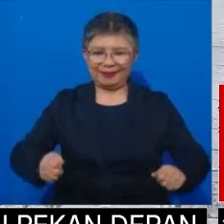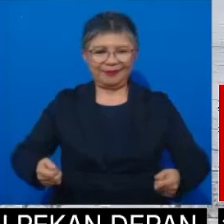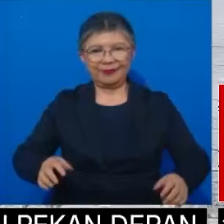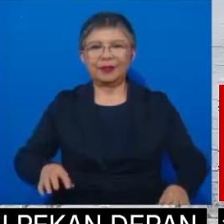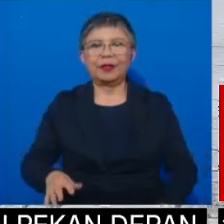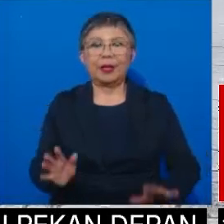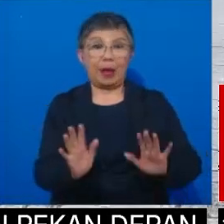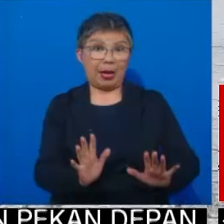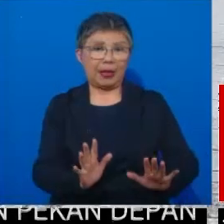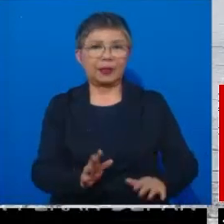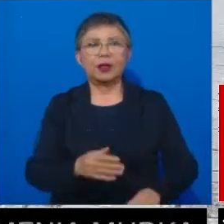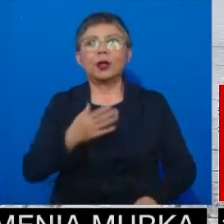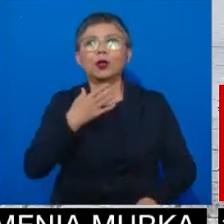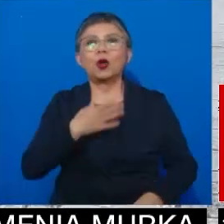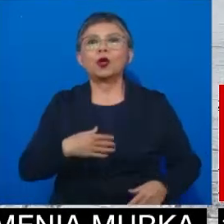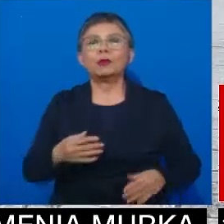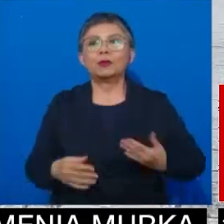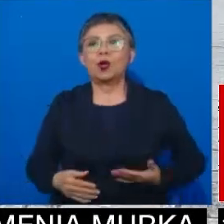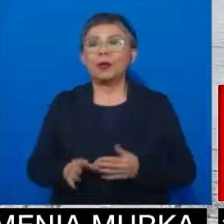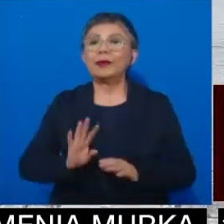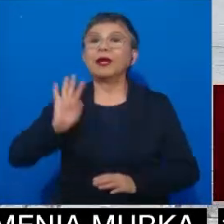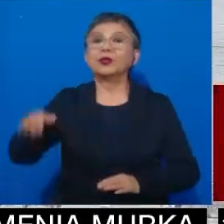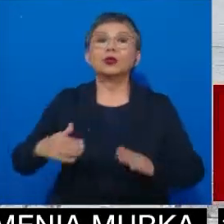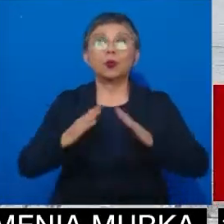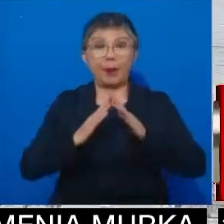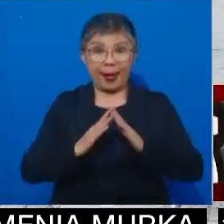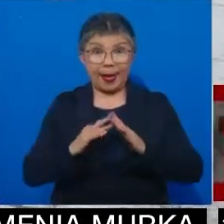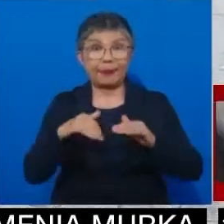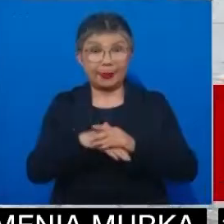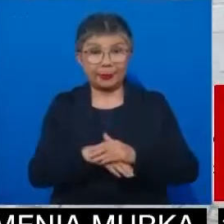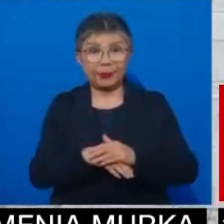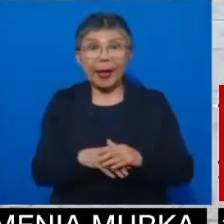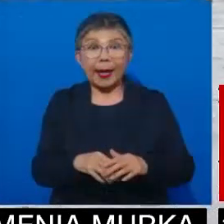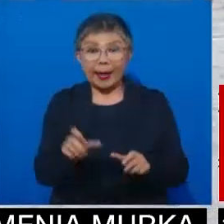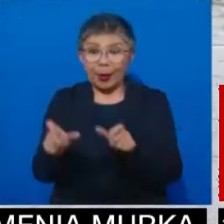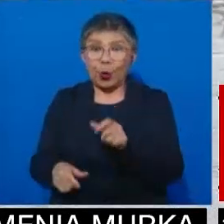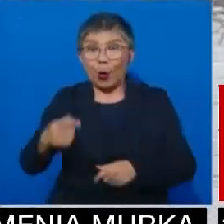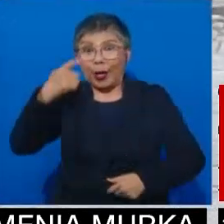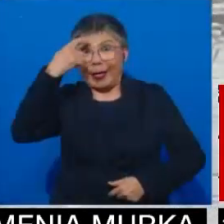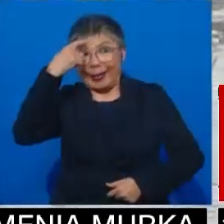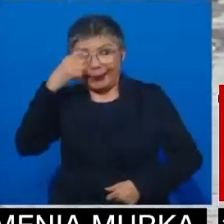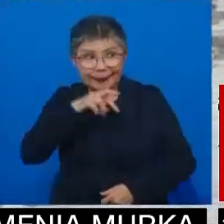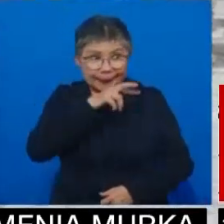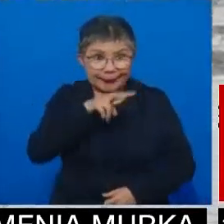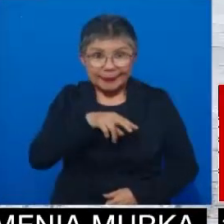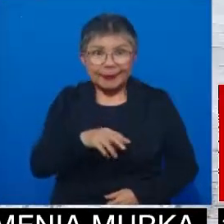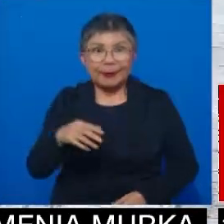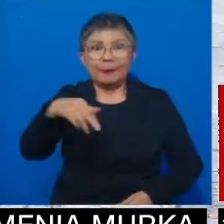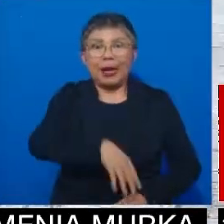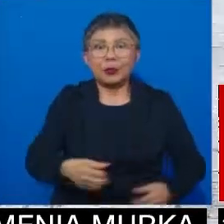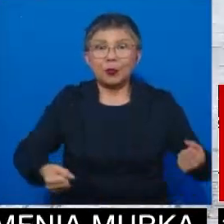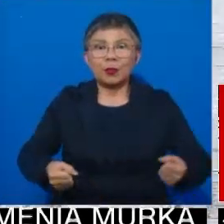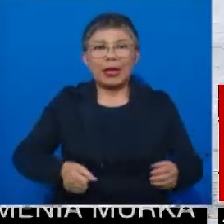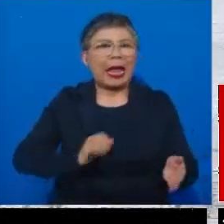Karena merasa aman, korban kemudian meninggalkan mobil dan masuk ke dalam rumah. Tanpa disadari korban, seorang pria masuk ke dalam mobil